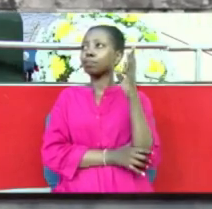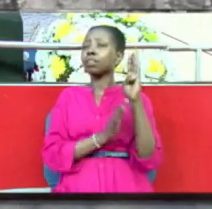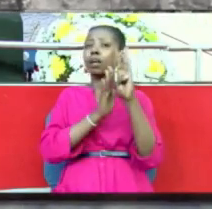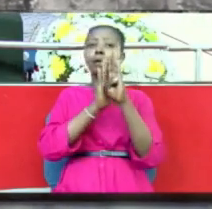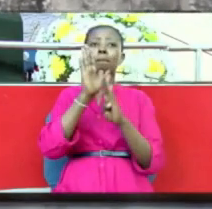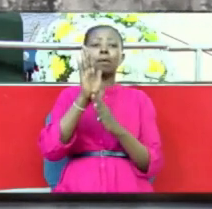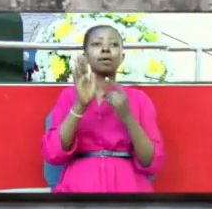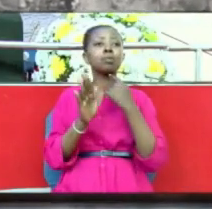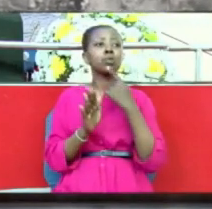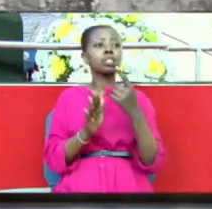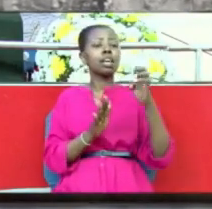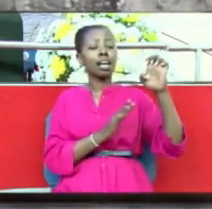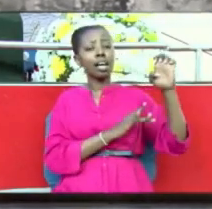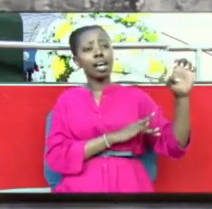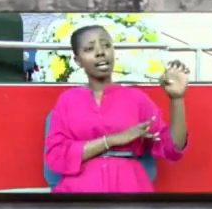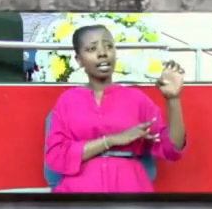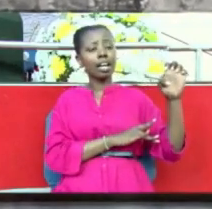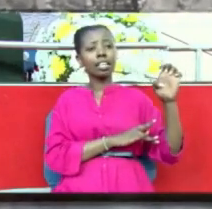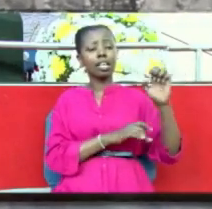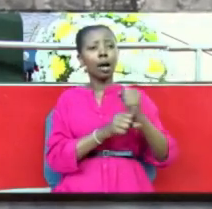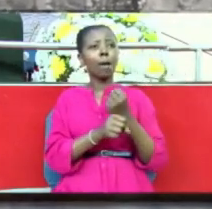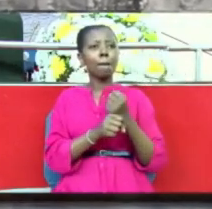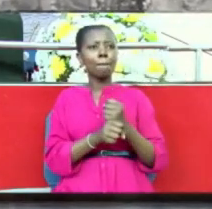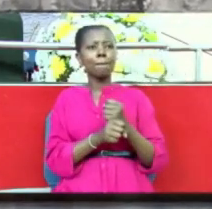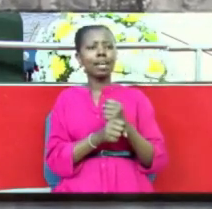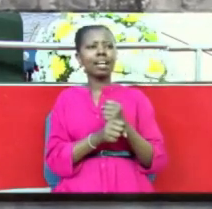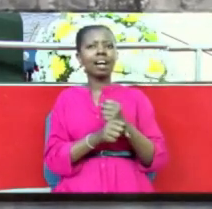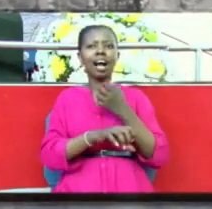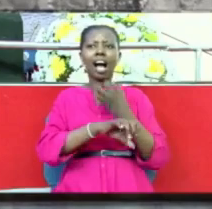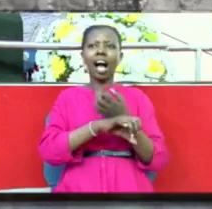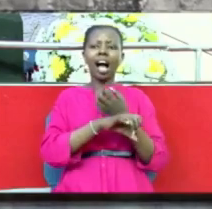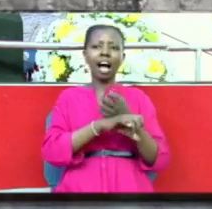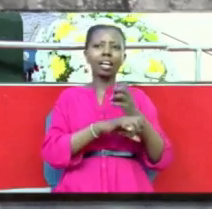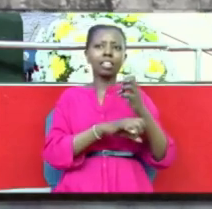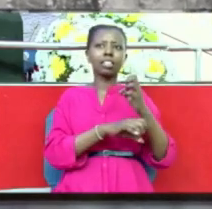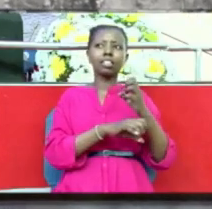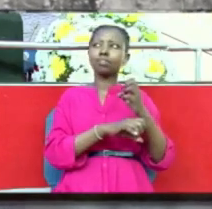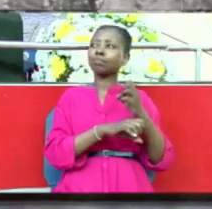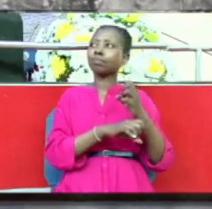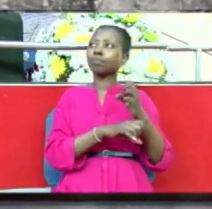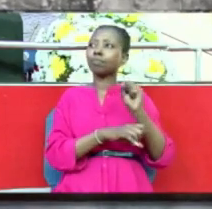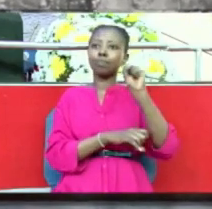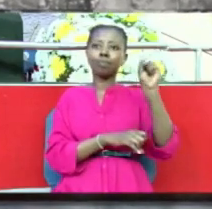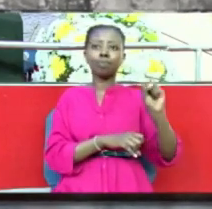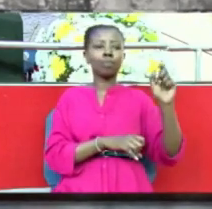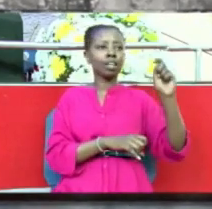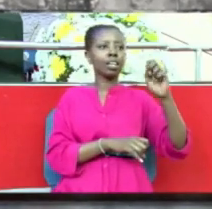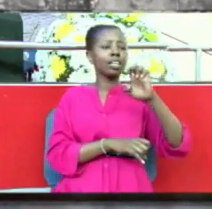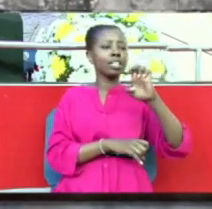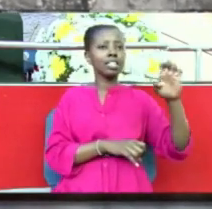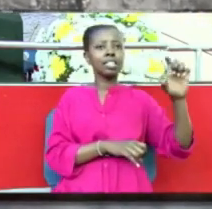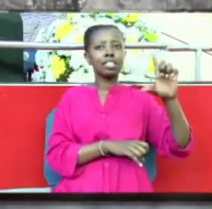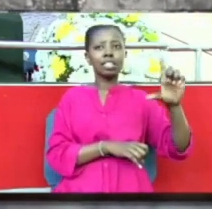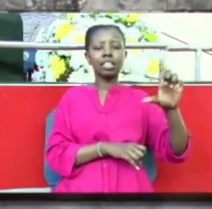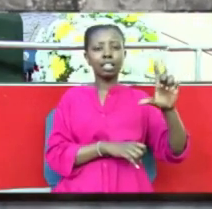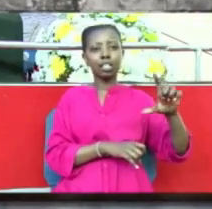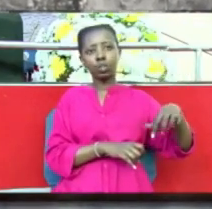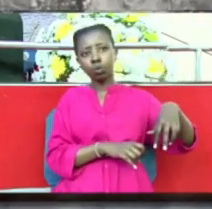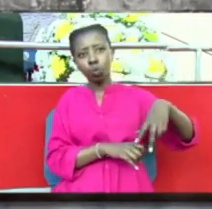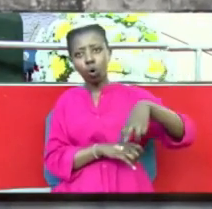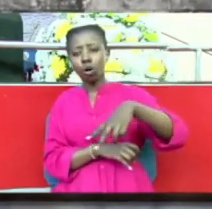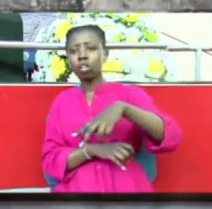inasema, Elisha alifanya hiyo chuma iogele. Hebu niseme hivi, if you are with the Lord, ukiwa na